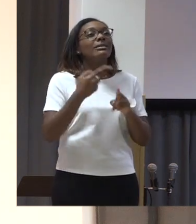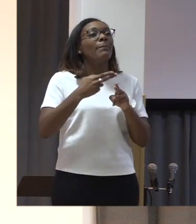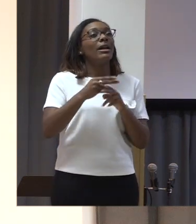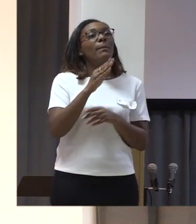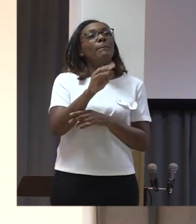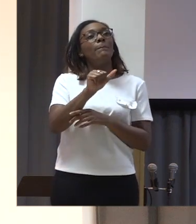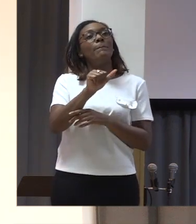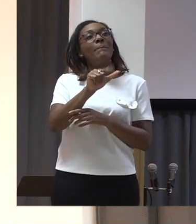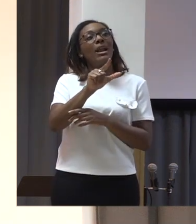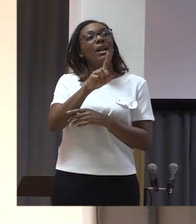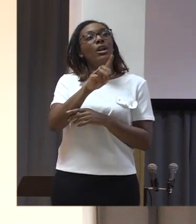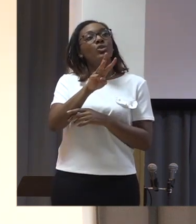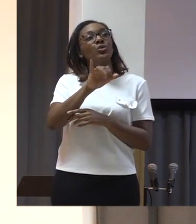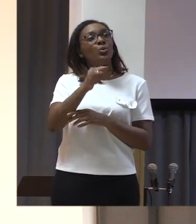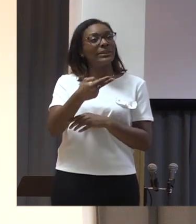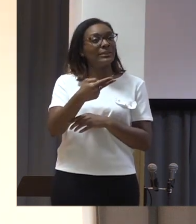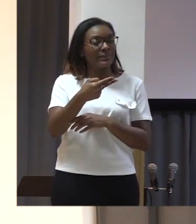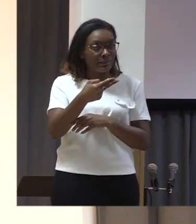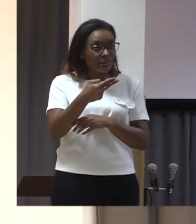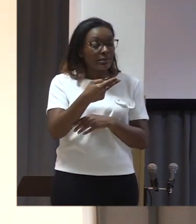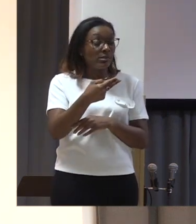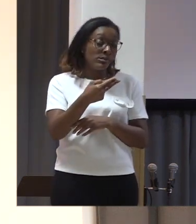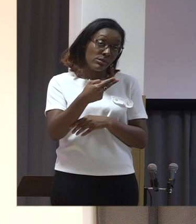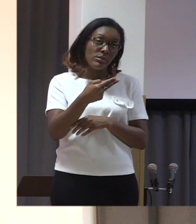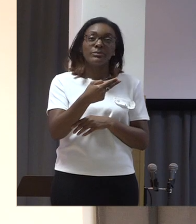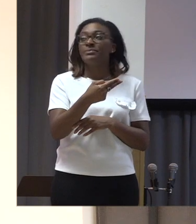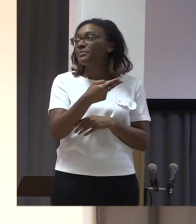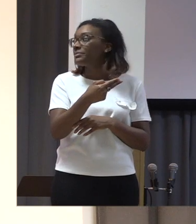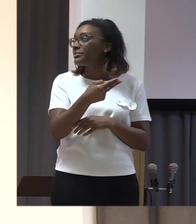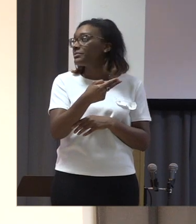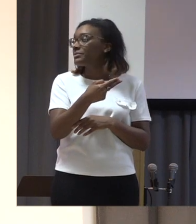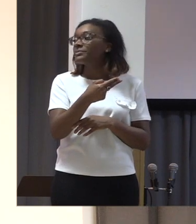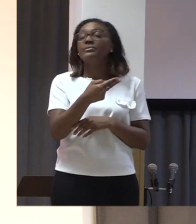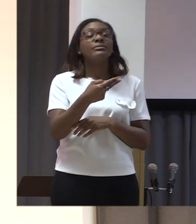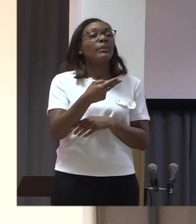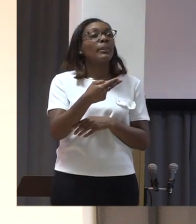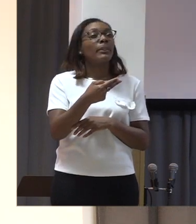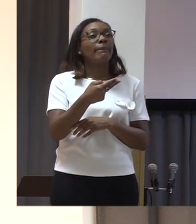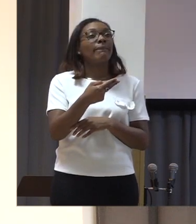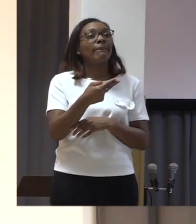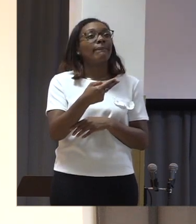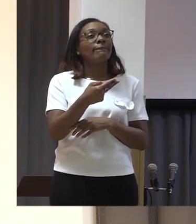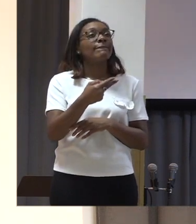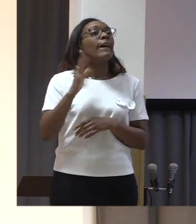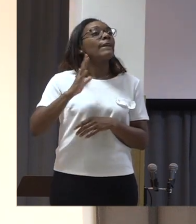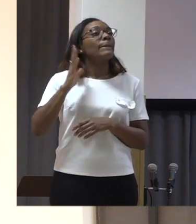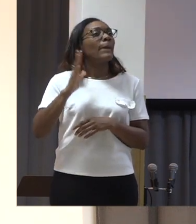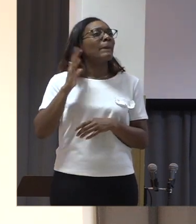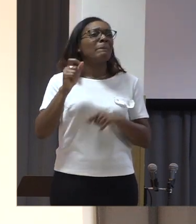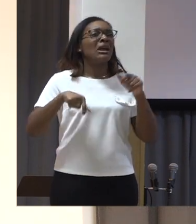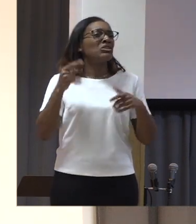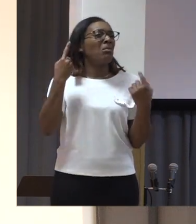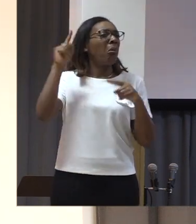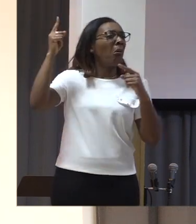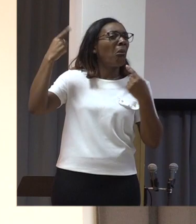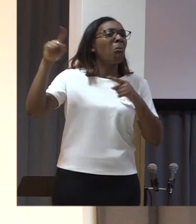des juges, une période d'anarchie politique où chacun faisait ce qui lui semblait bon.